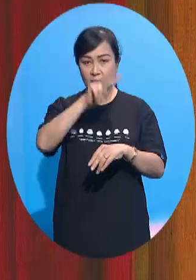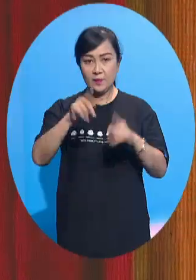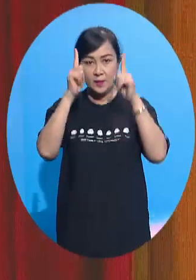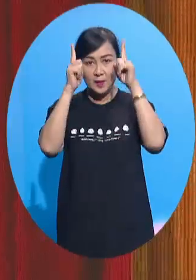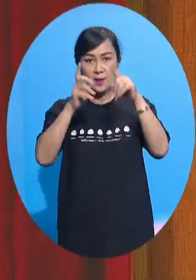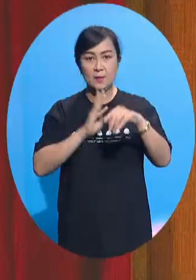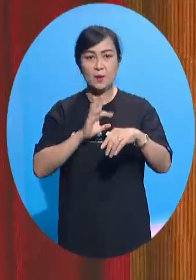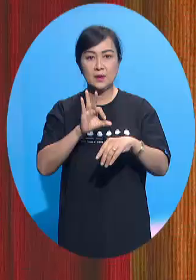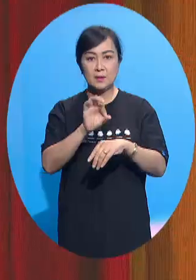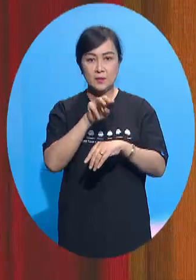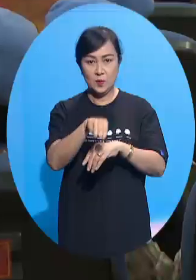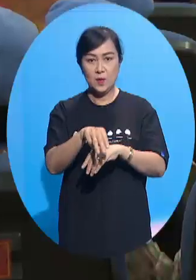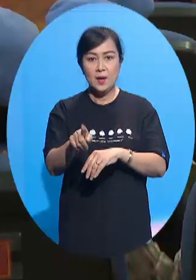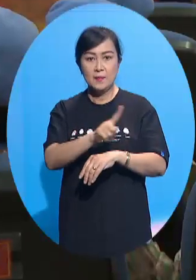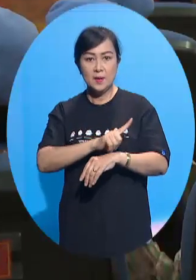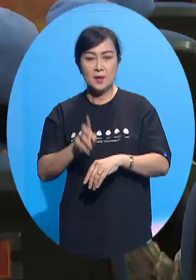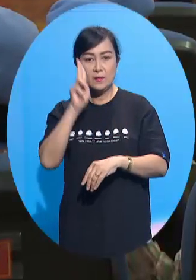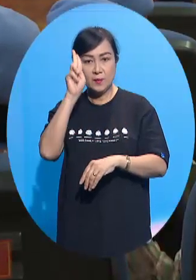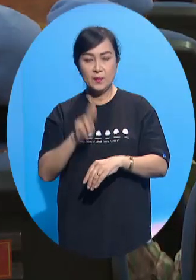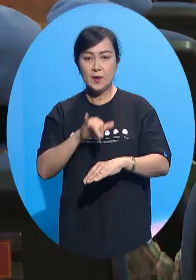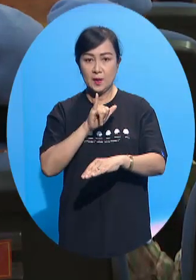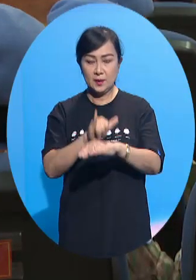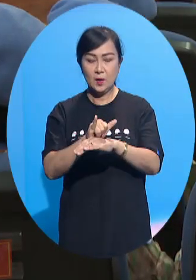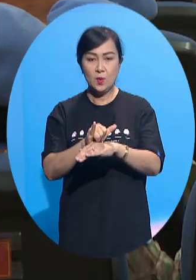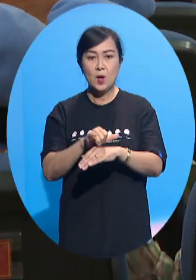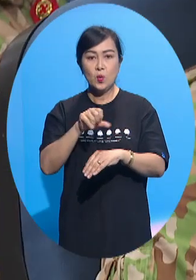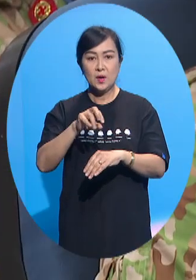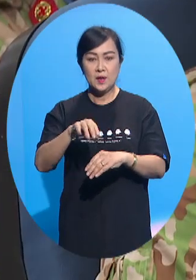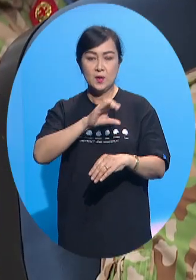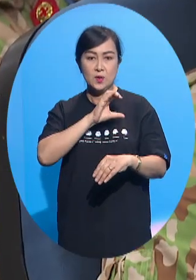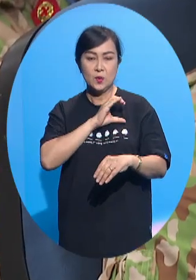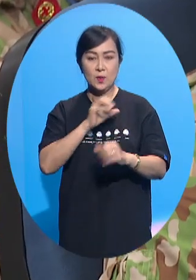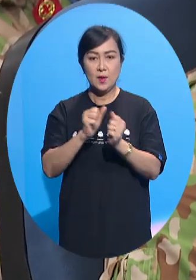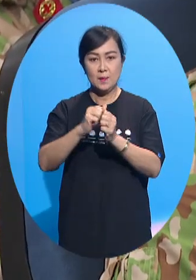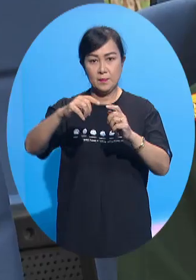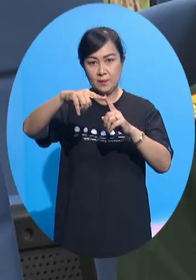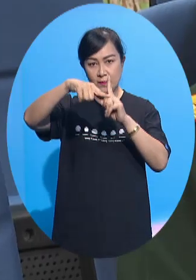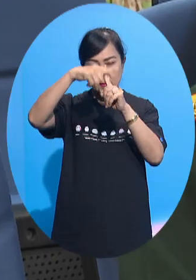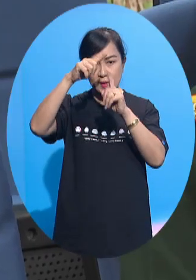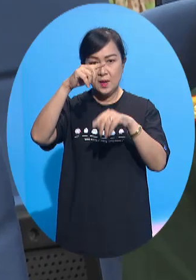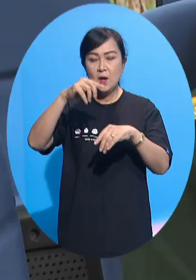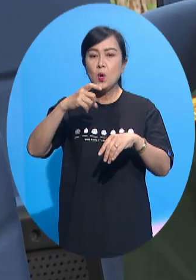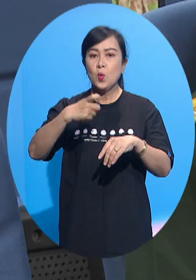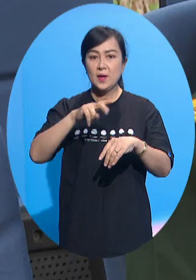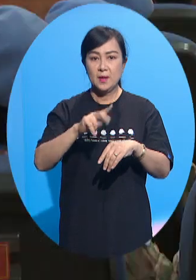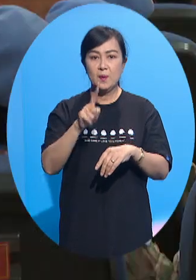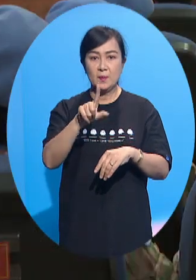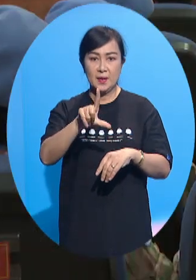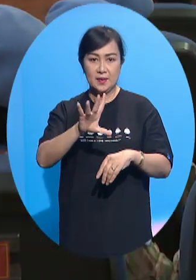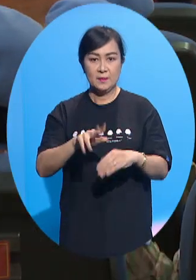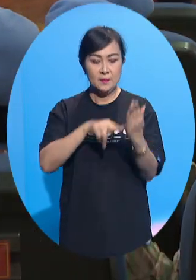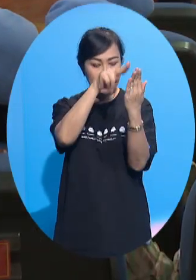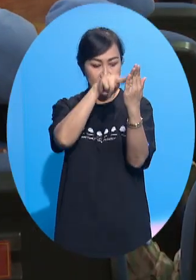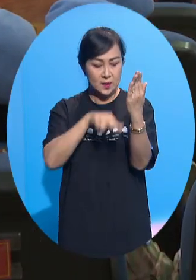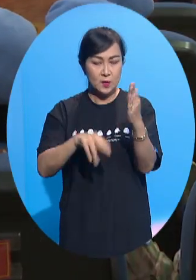lãnh đạo Bộ Tổng Tham mưu, Ban Chỉ đạo Bộ Quốc phòng yêu cầu Cục Quân y chủ trì phối hợp với Học viện Quân y, Bệnh viện Quân y 175 nghiên